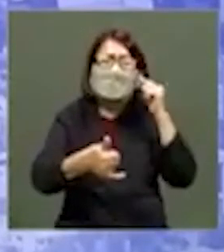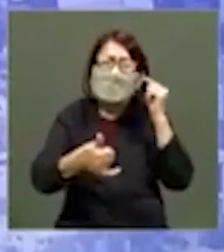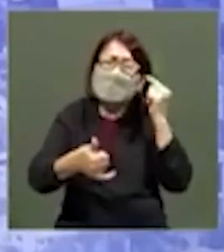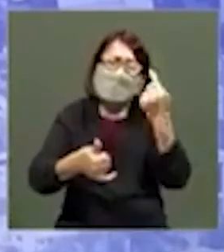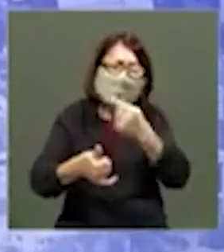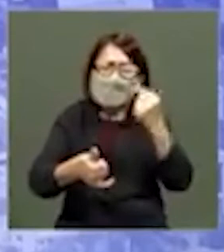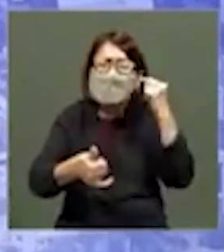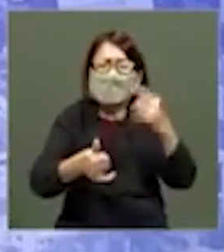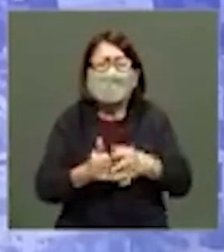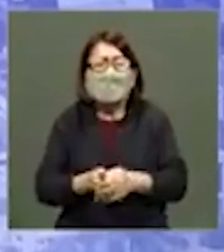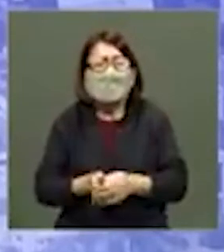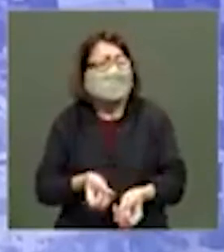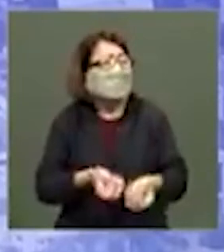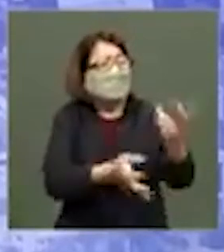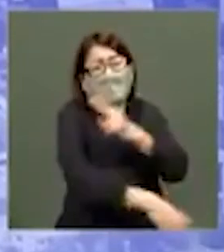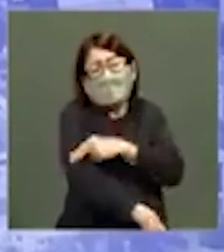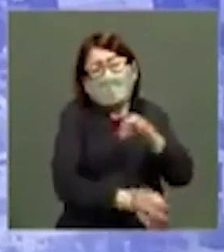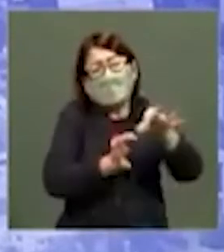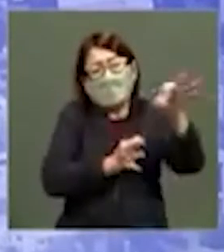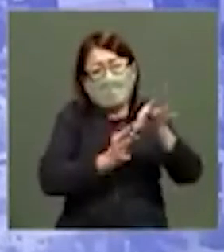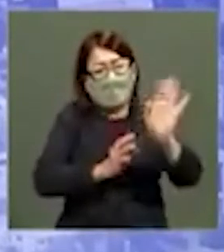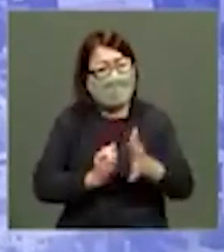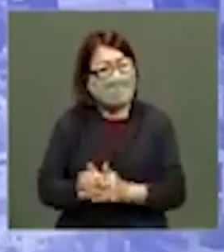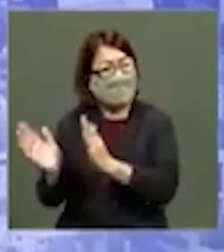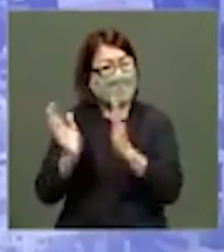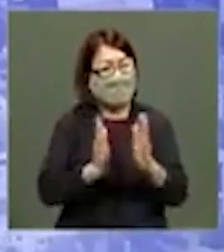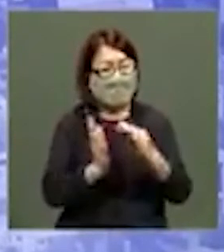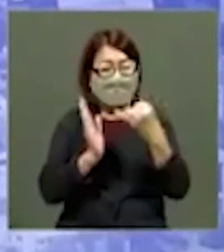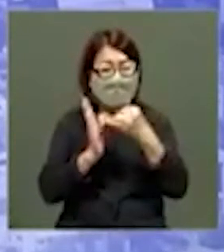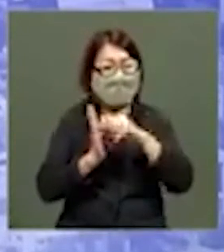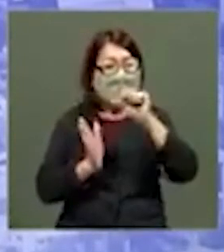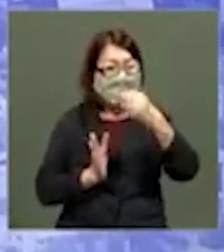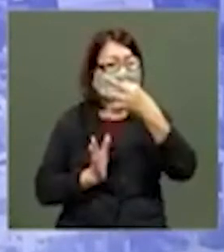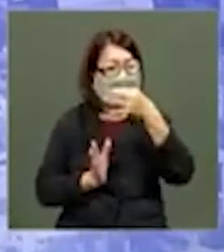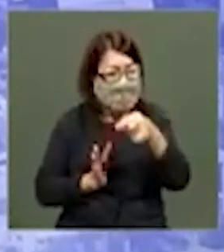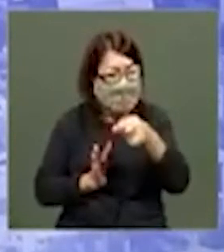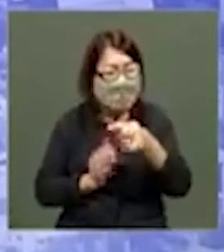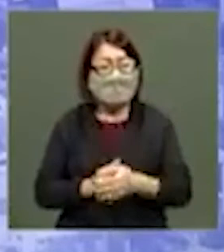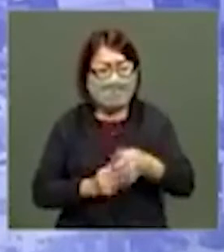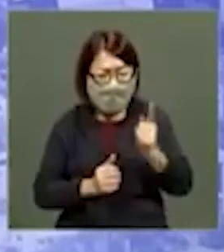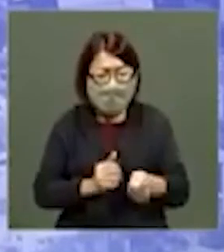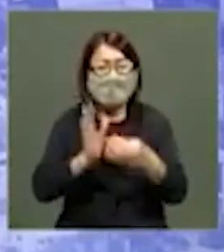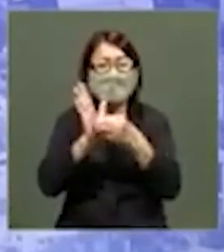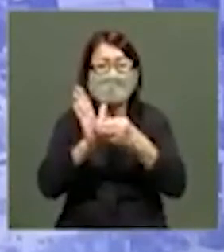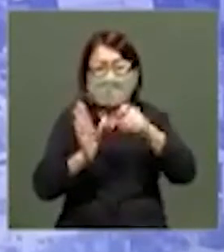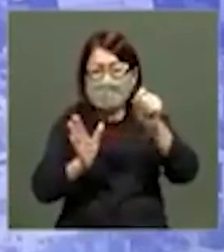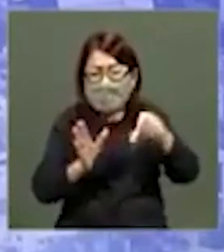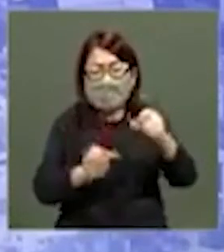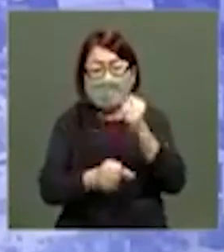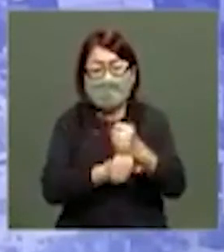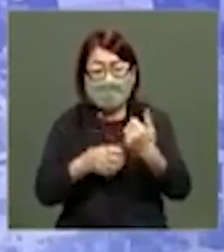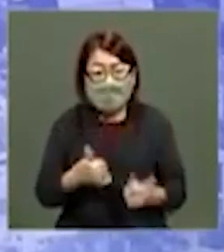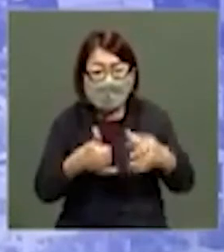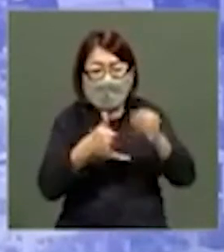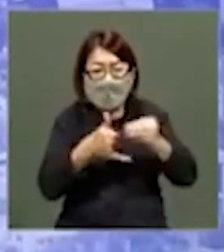ก็ไม่ต้องออกไปไกลครับนี่โมเดลอย่างนี้เนี่ยมาพูดว่ากทม.ควรจะต้องรีบทำเพราะวันหนึ่งที่เพิ่มกันม